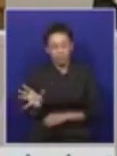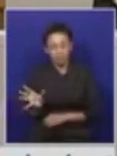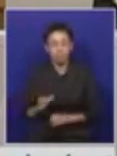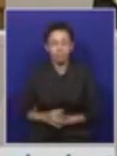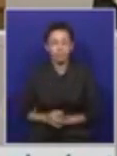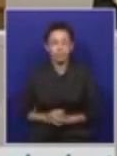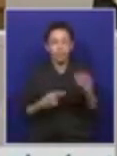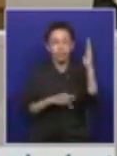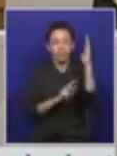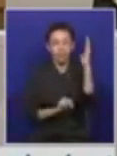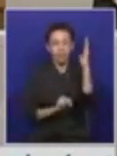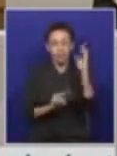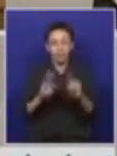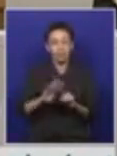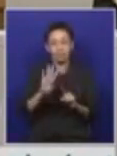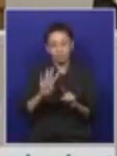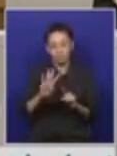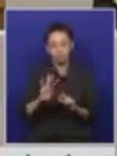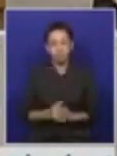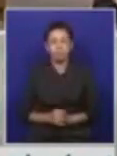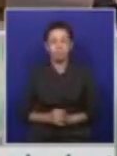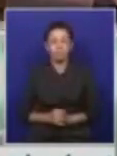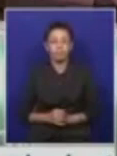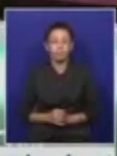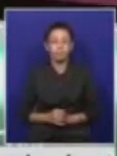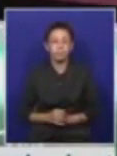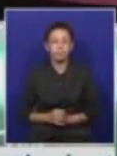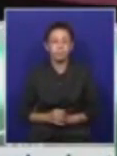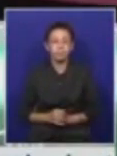4ปัตตานีเขต 4ค่ะวันนี้ต้องกล่าวคำว่า